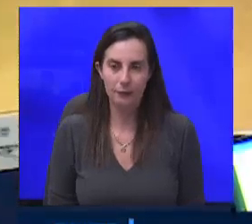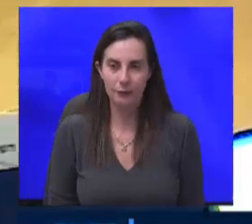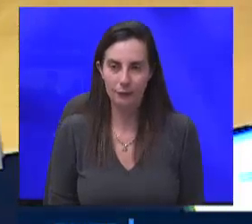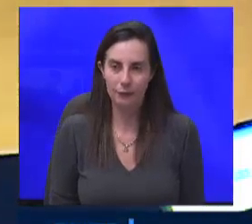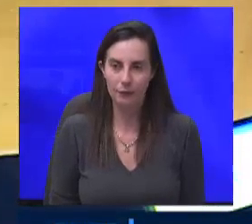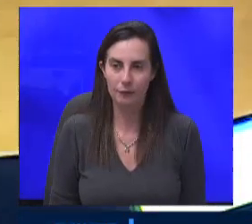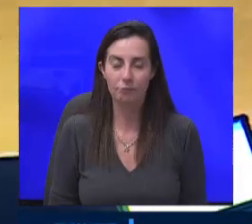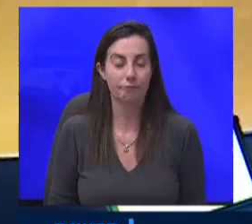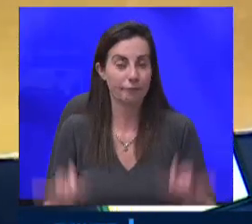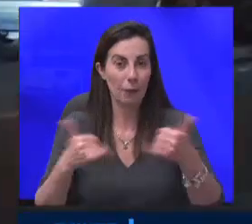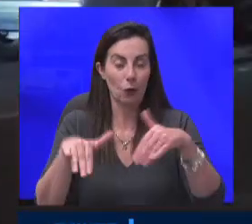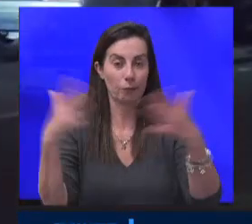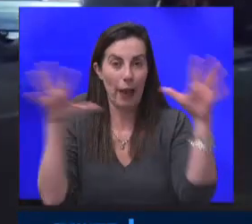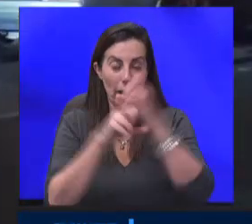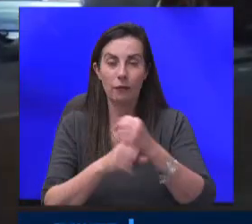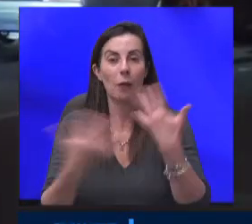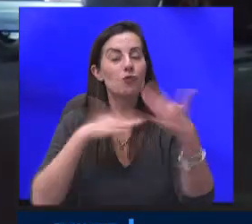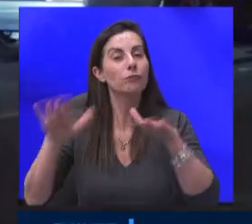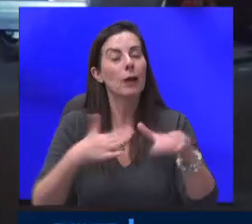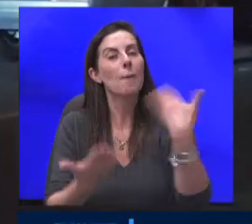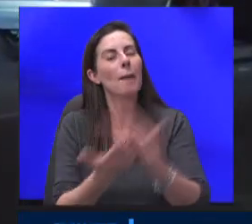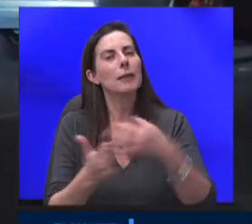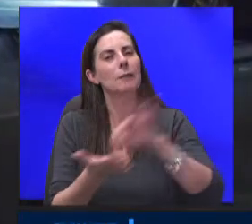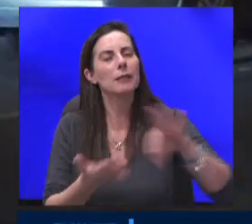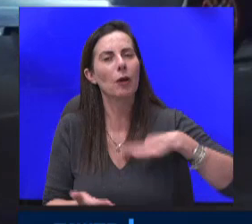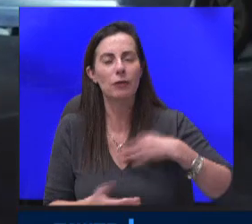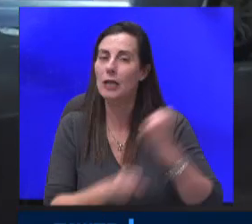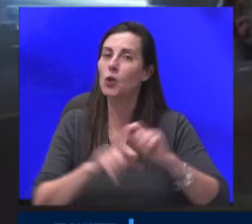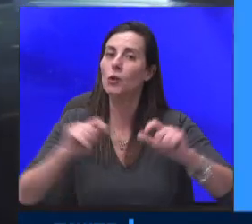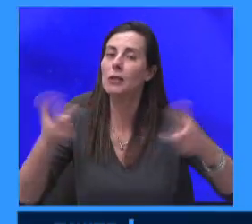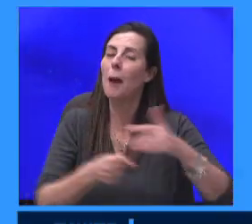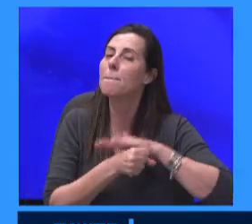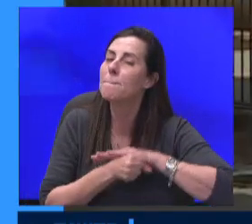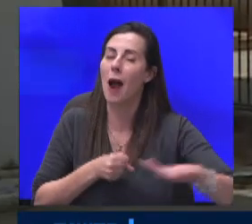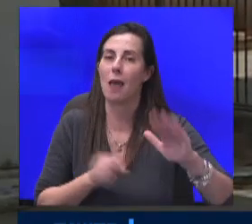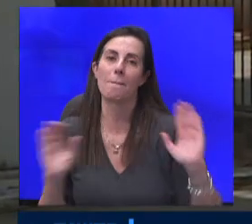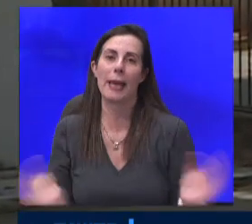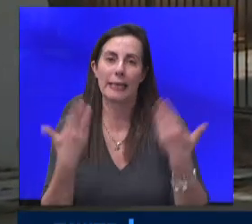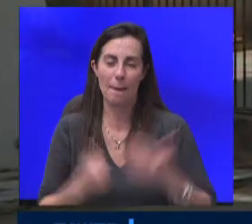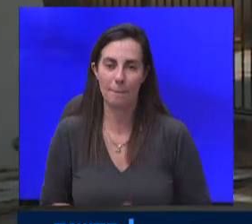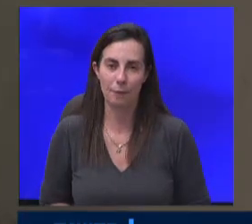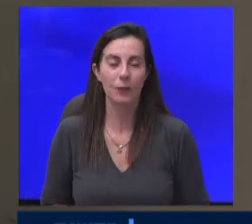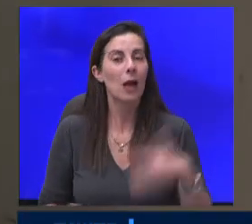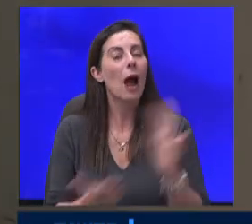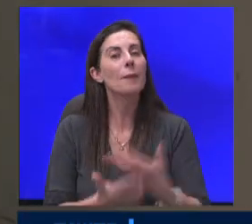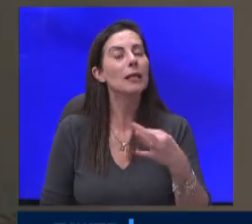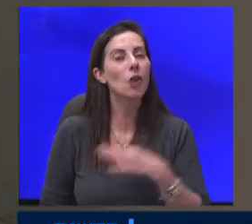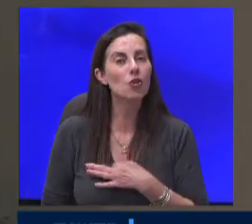בשעות הערב המוקדמות דנה הממשלה בהמלצת משרד הבריאות להטיל סגר מלא בהקדם. ההמלצה שלנו